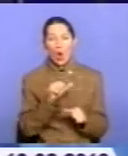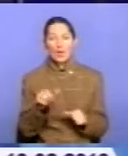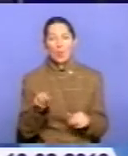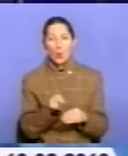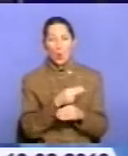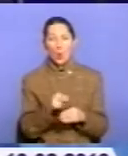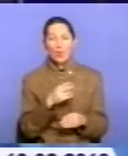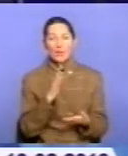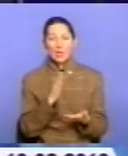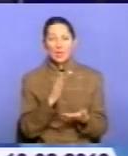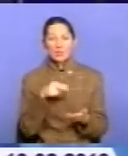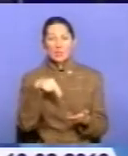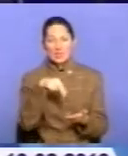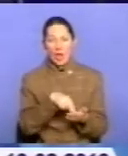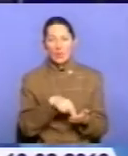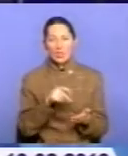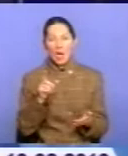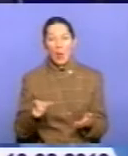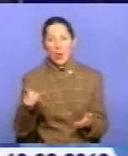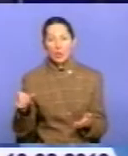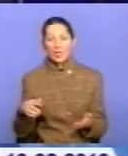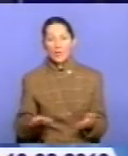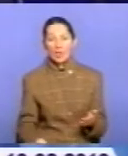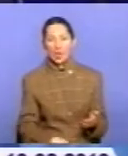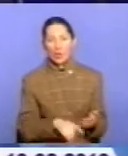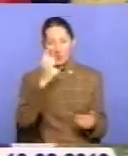лікування, ставить малюків на ноги, знають наші кореспонденти.